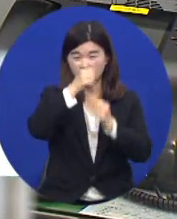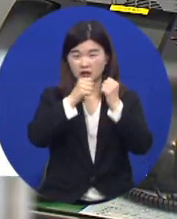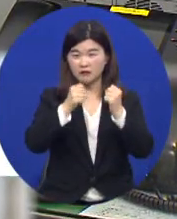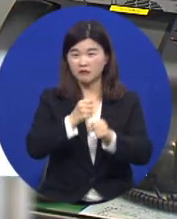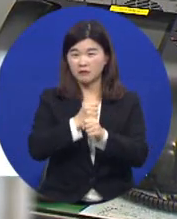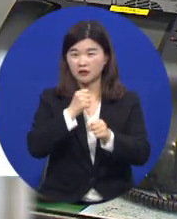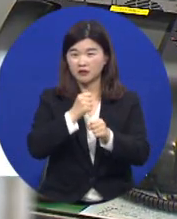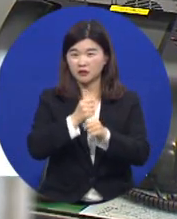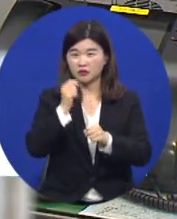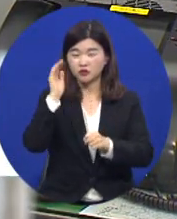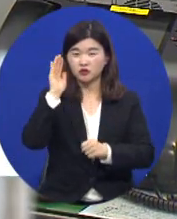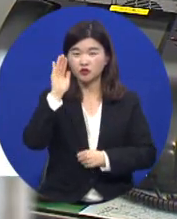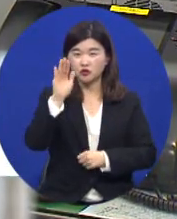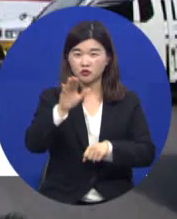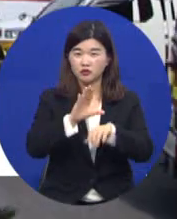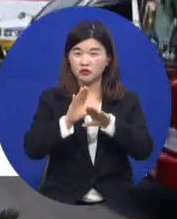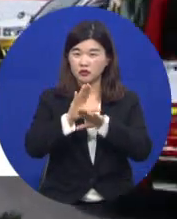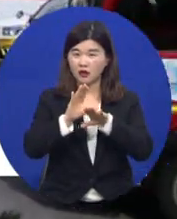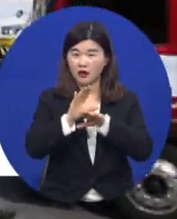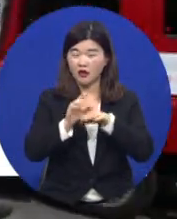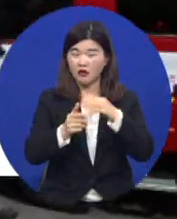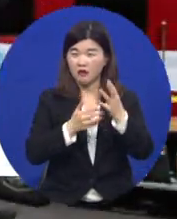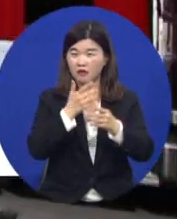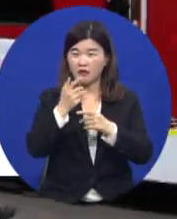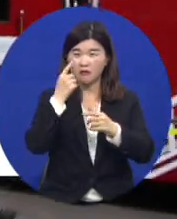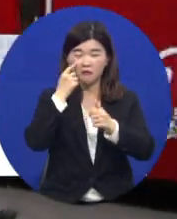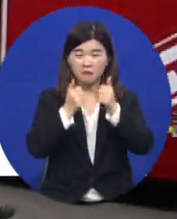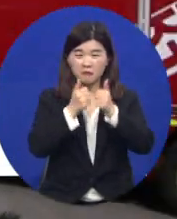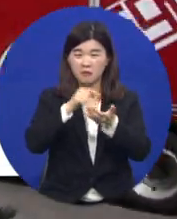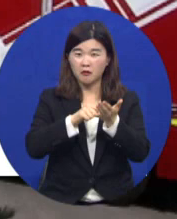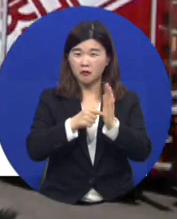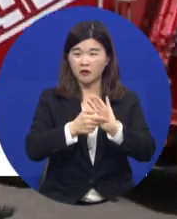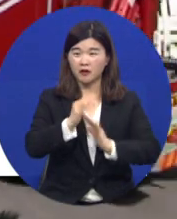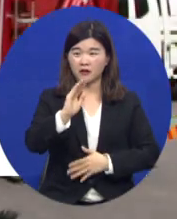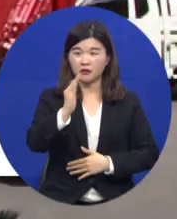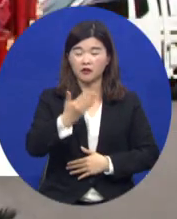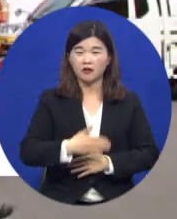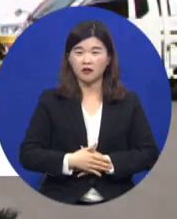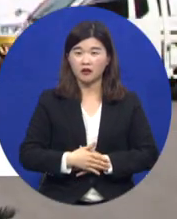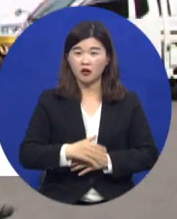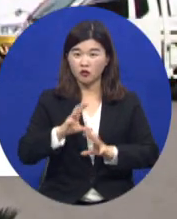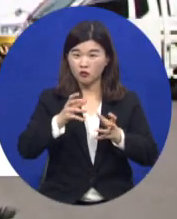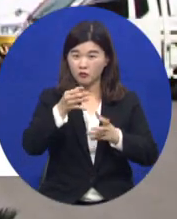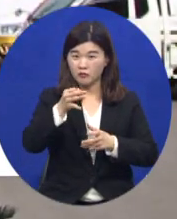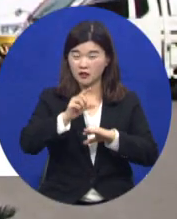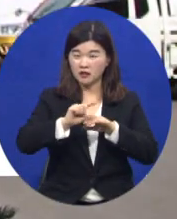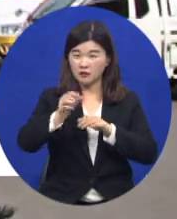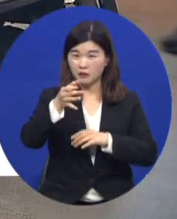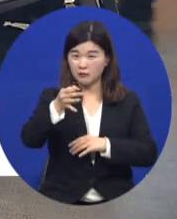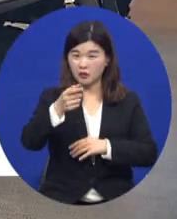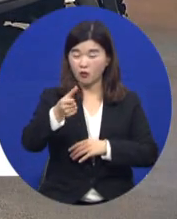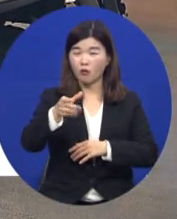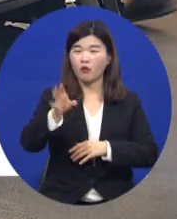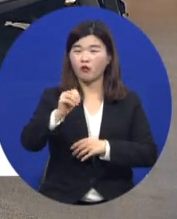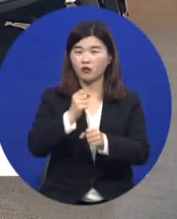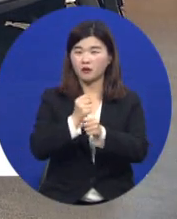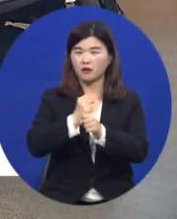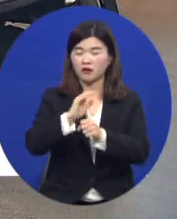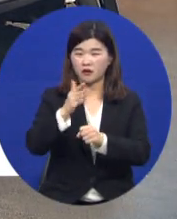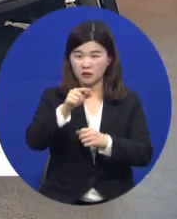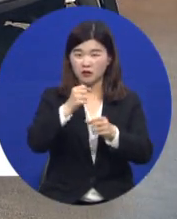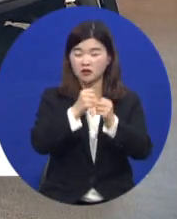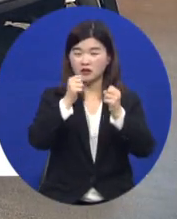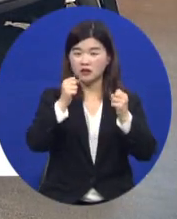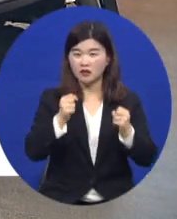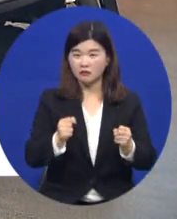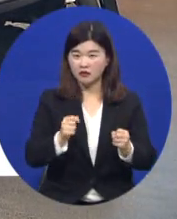활용한 소방차 출동과 화재 진압 시범 훈련을 공개했습니다. 국비와 지방비 5억 원을 들여 구축된 이번